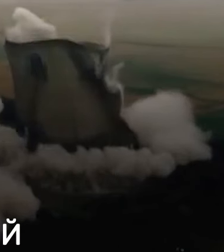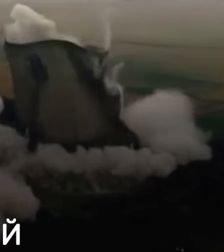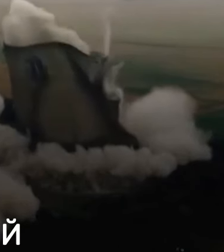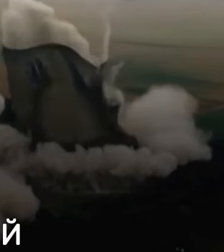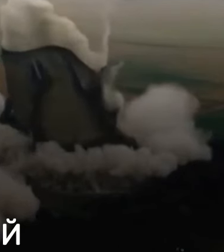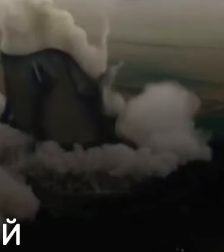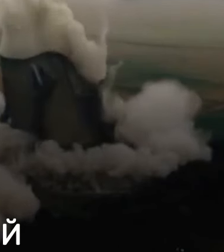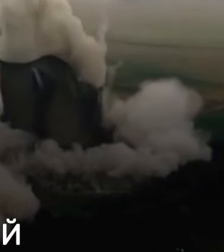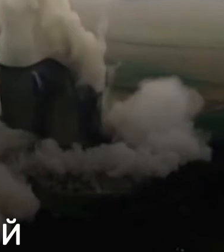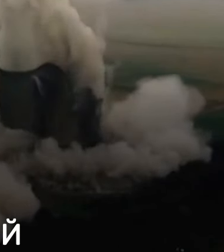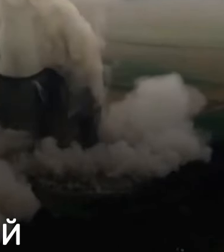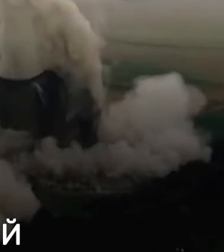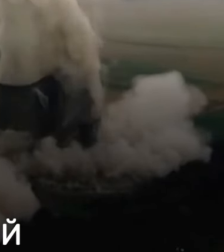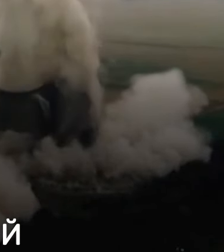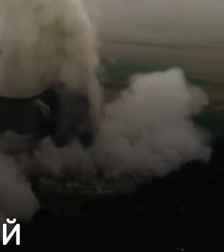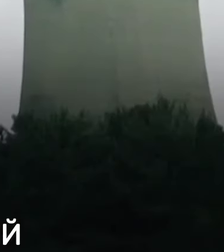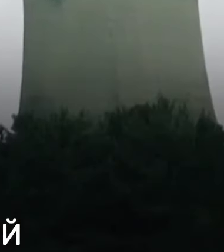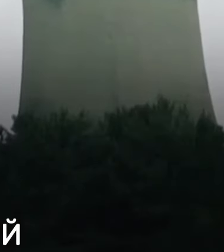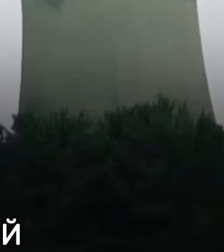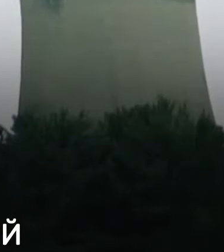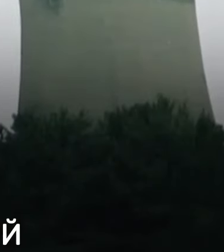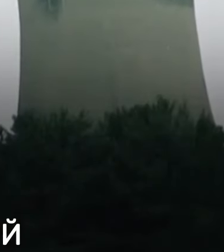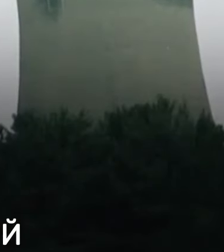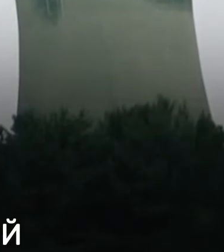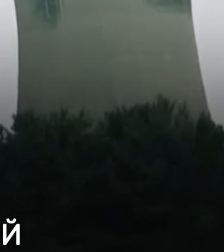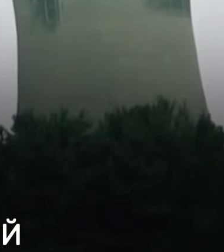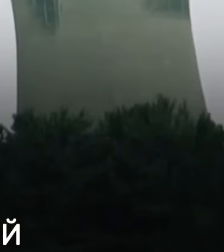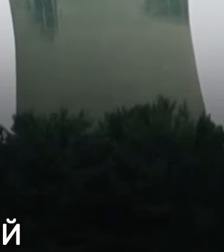Их Британь хамгийн сүүлчийн нүүрсний цахилгаан станцаа хаалаа.